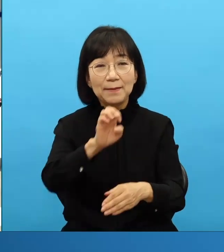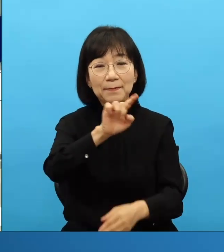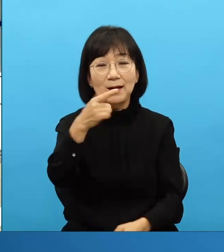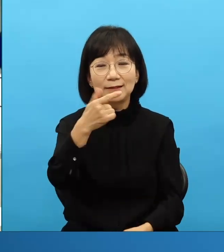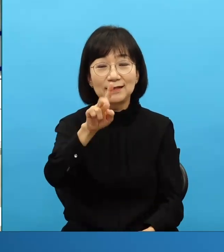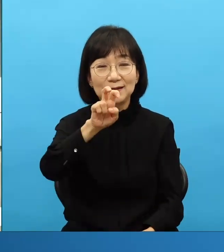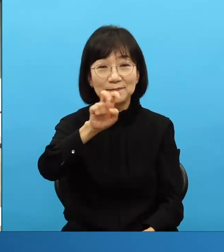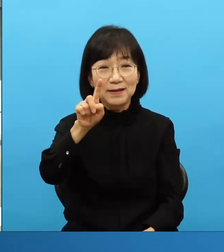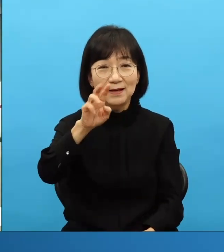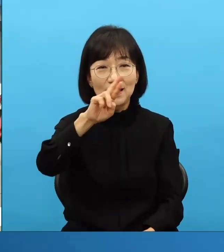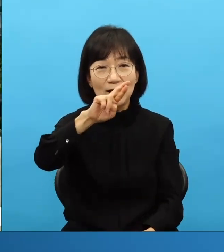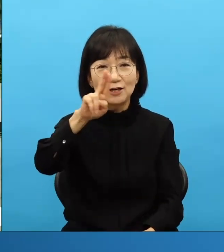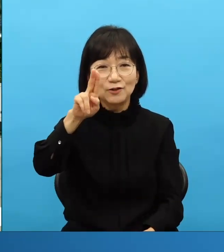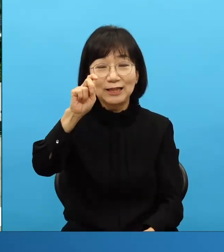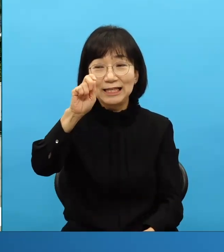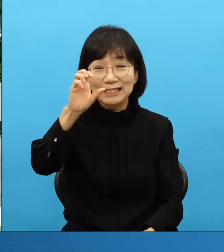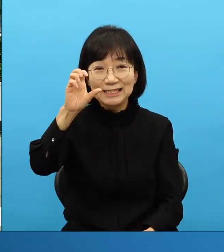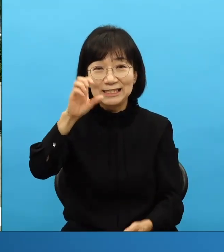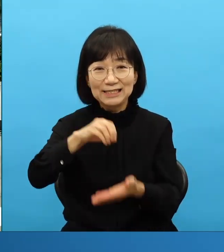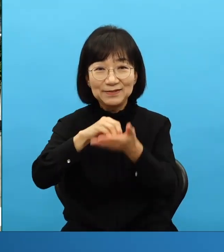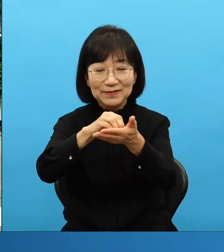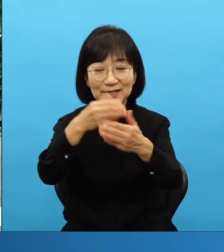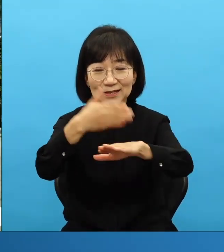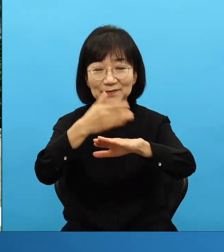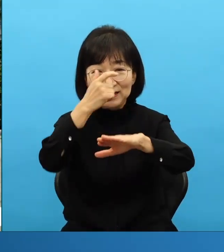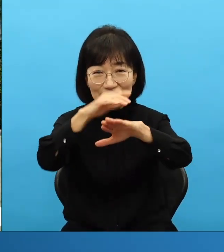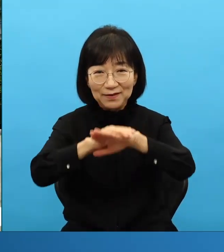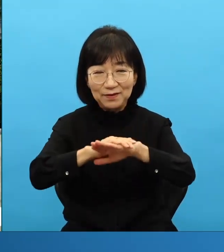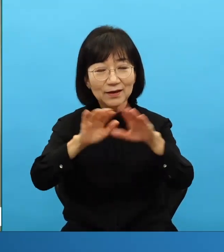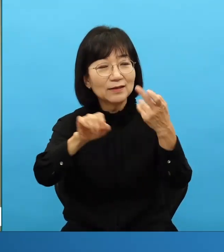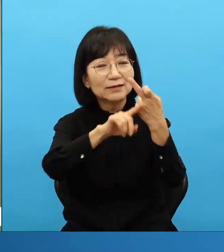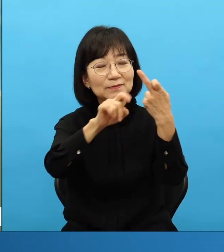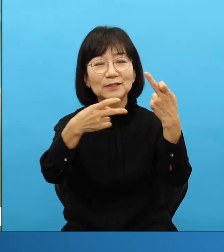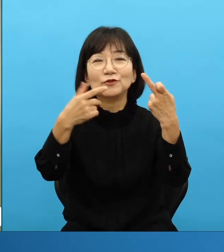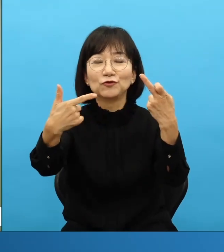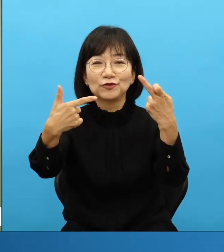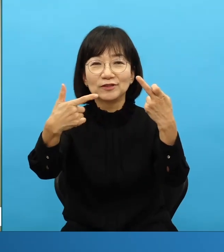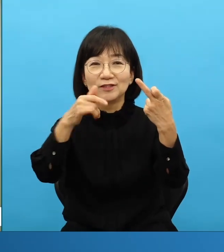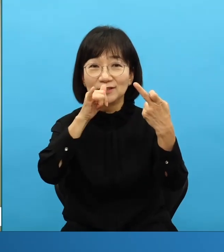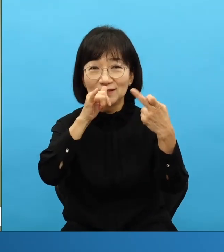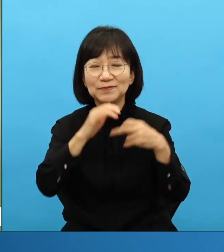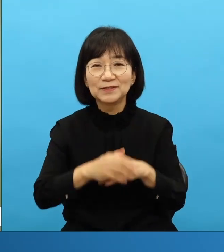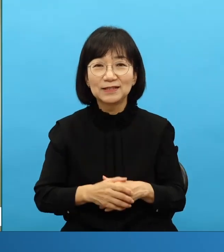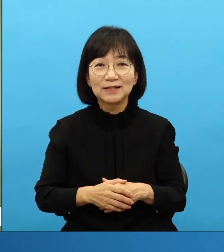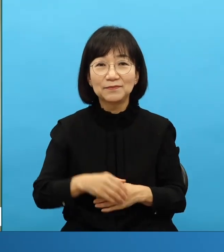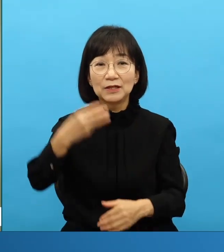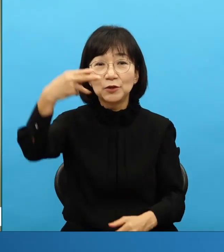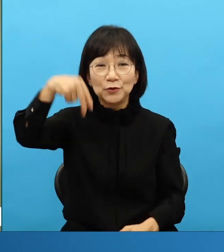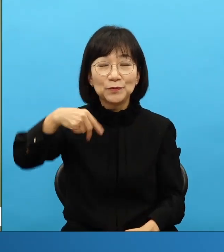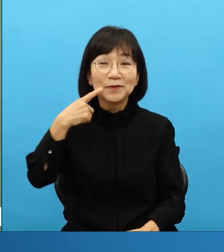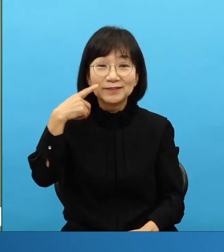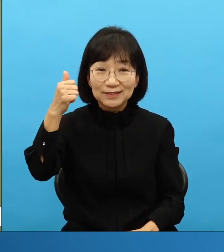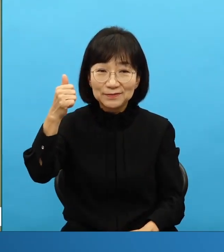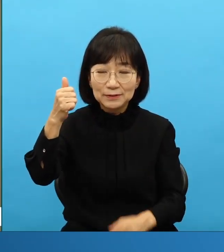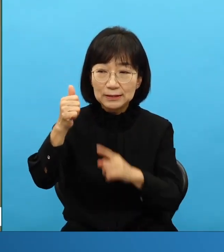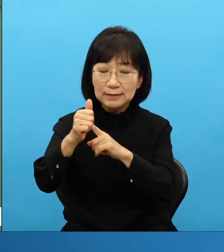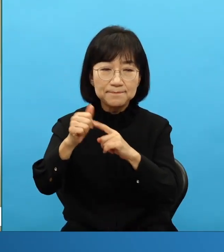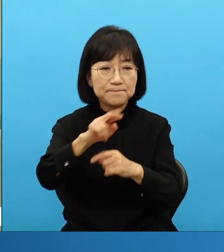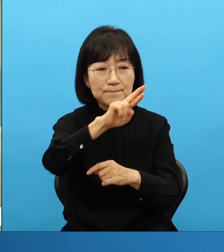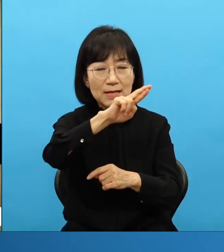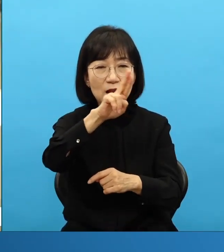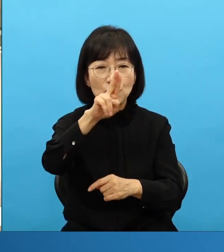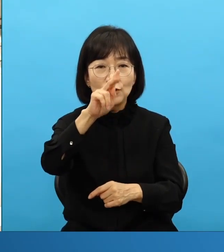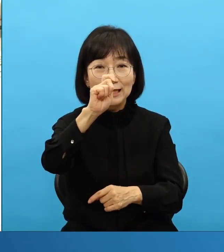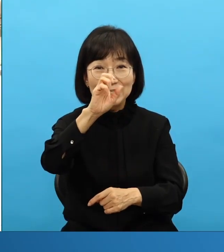감사 예배가 집회 이튿날인 6일 오전에 진행됐습니다. 류광수 목사는 이 RUTC를